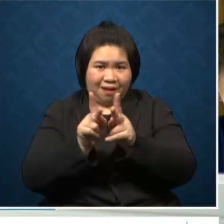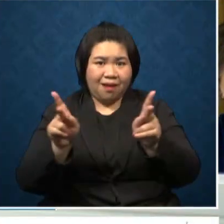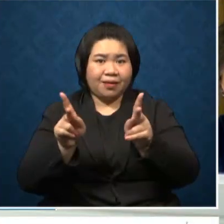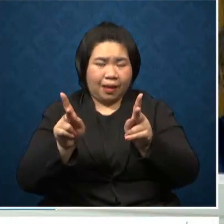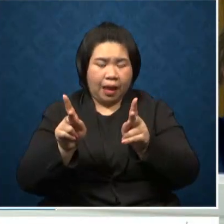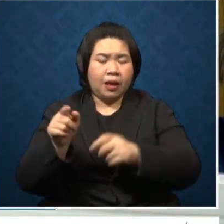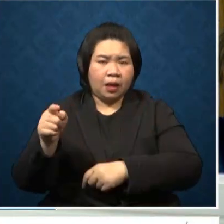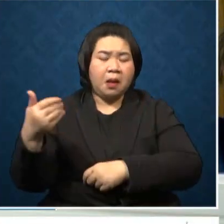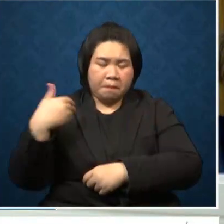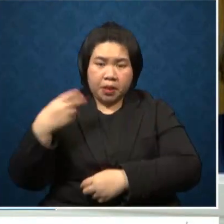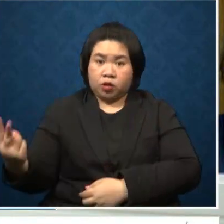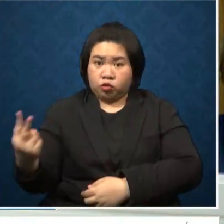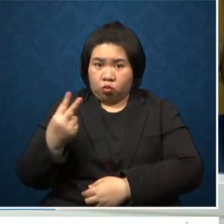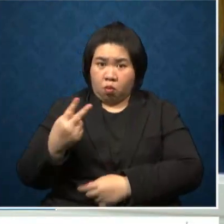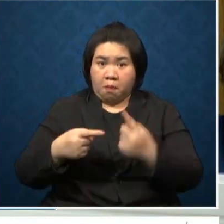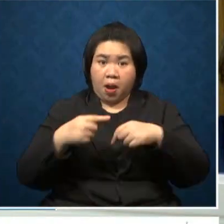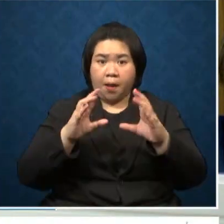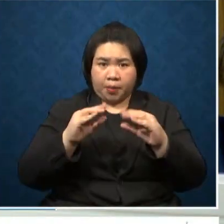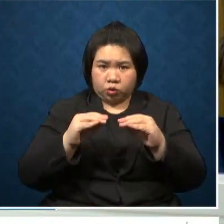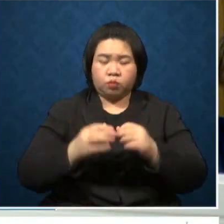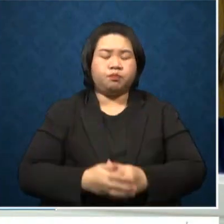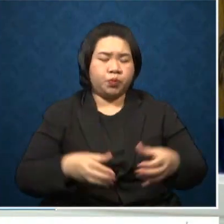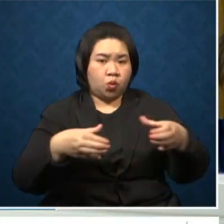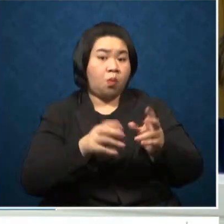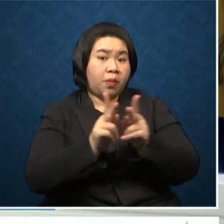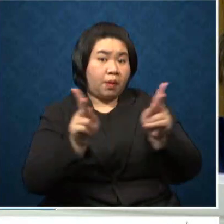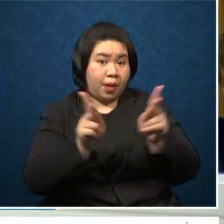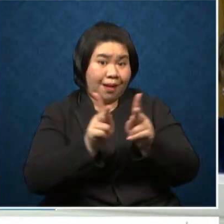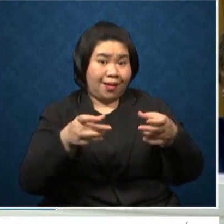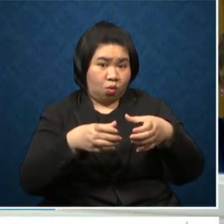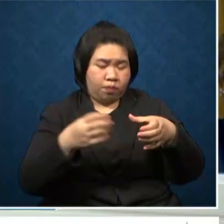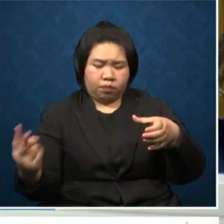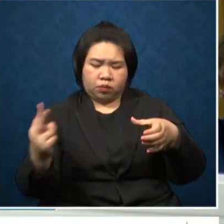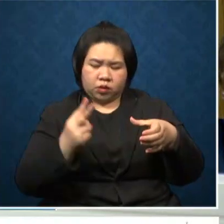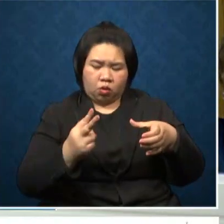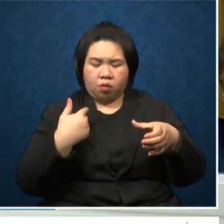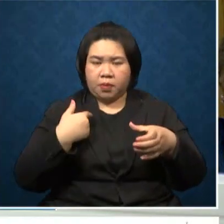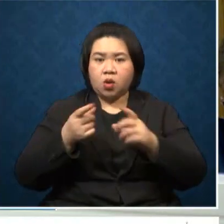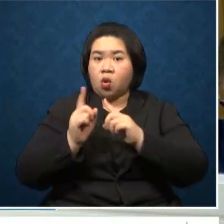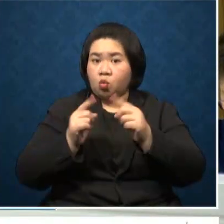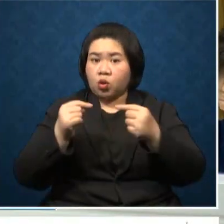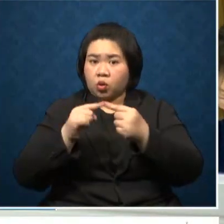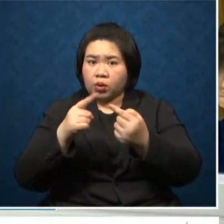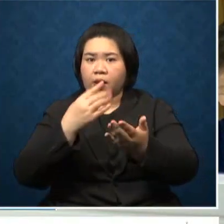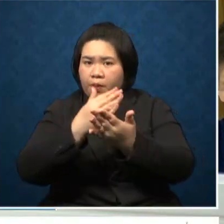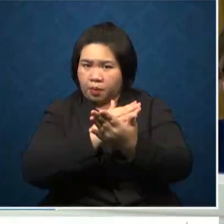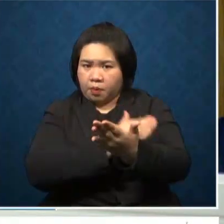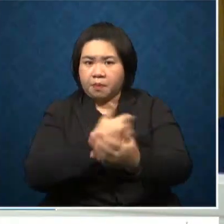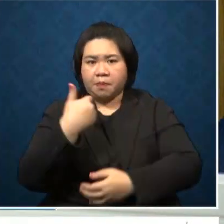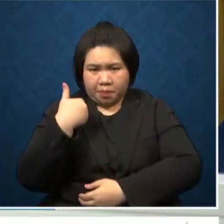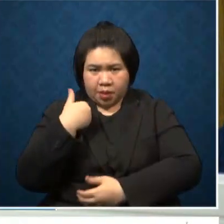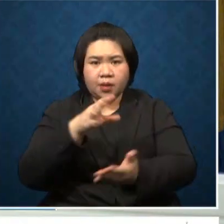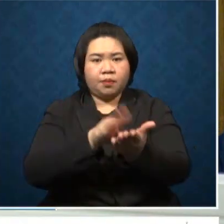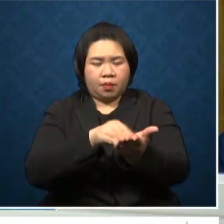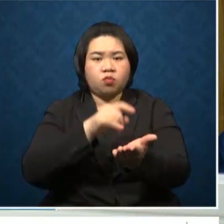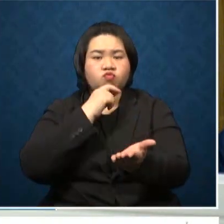เข้าร่วมประชุมนั้นคณะกรรมาธิการสามัญได้ระบุรายละเอียดของกระบวนการดังกล่าวไว้